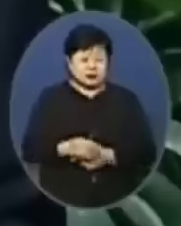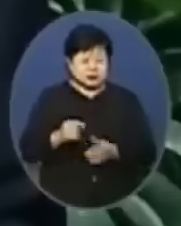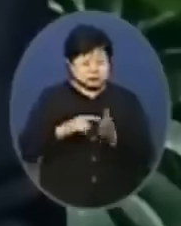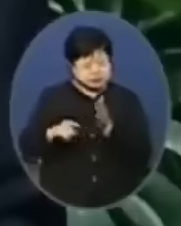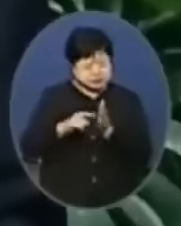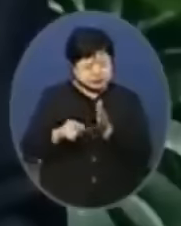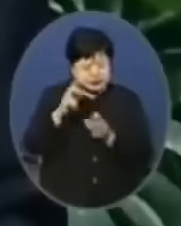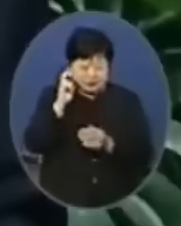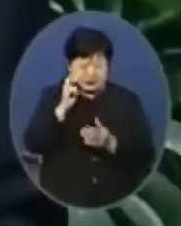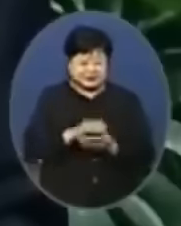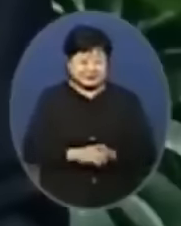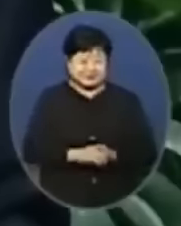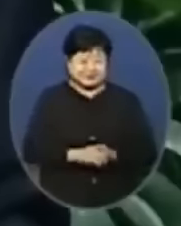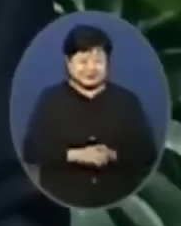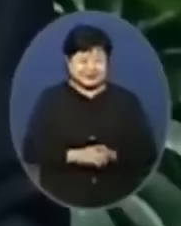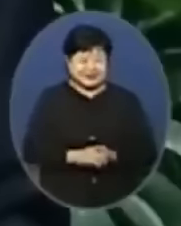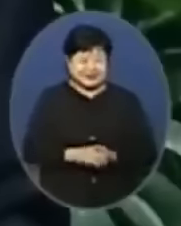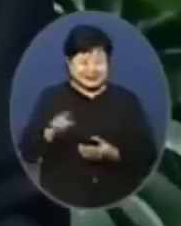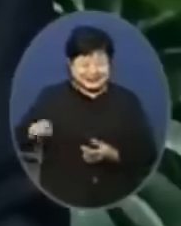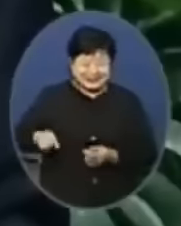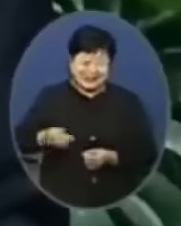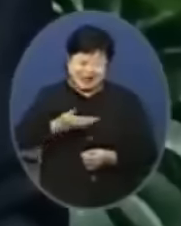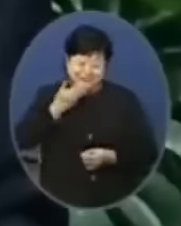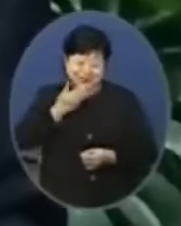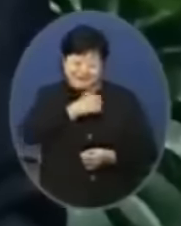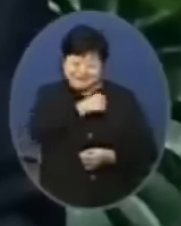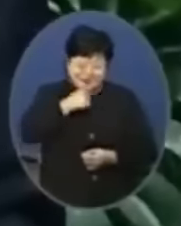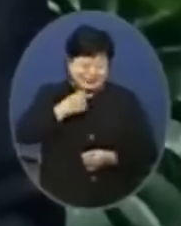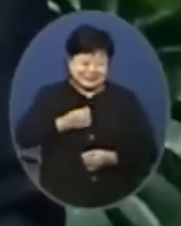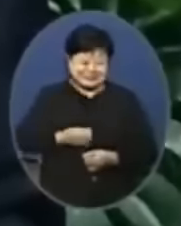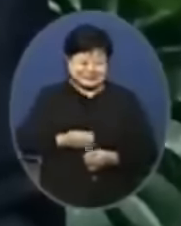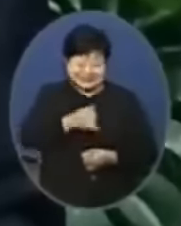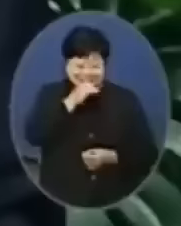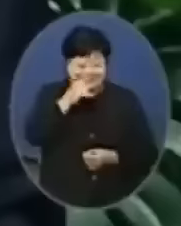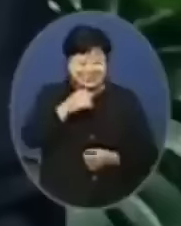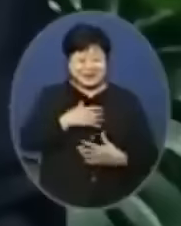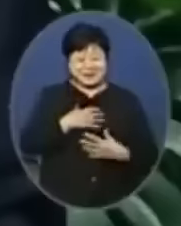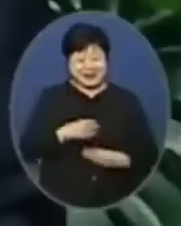것입니다. 오늘 저녁 거리가 있다고 생각하니까 마음의 평안한 것입니다.